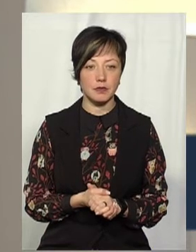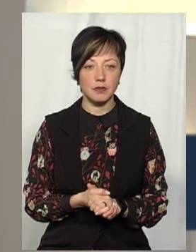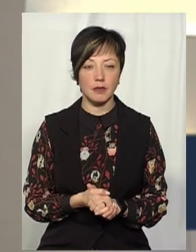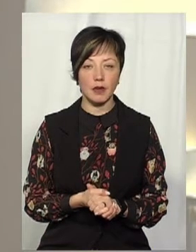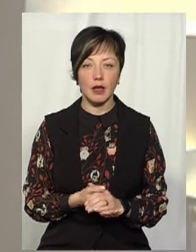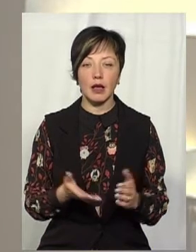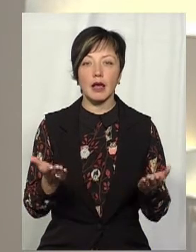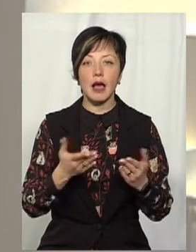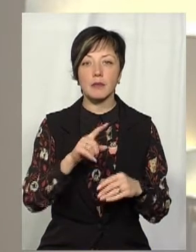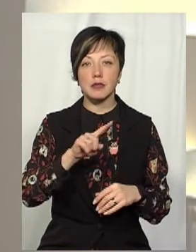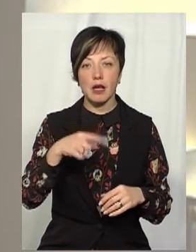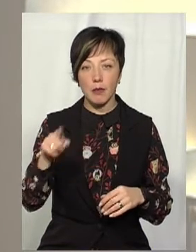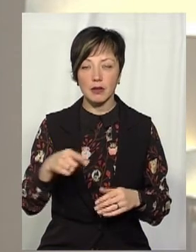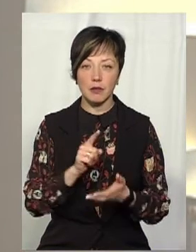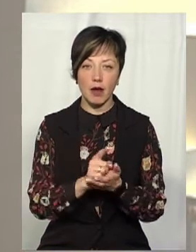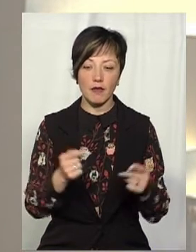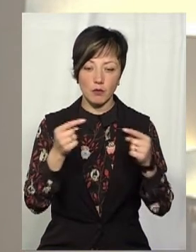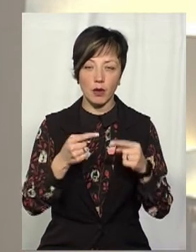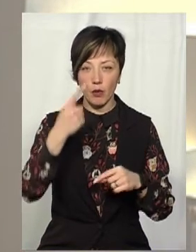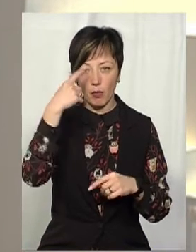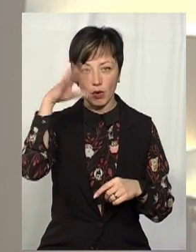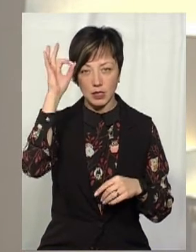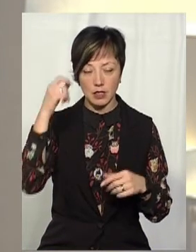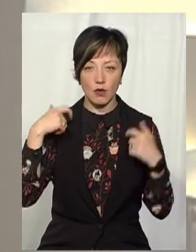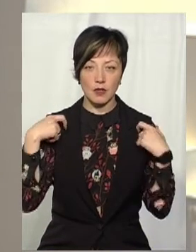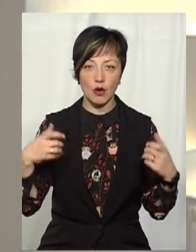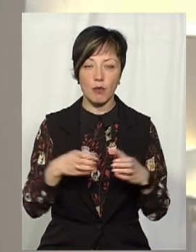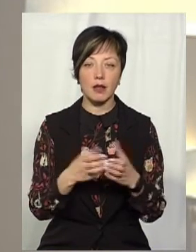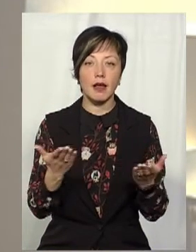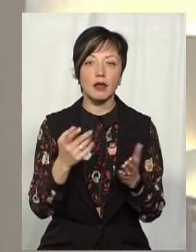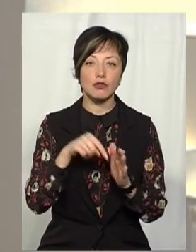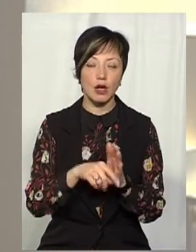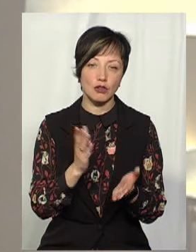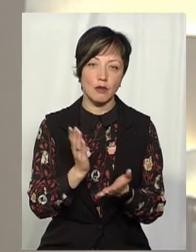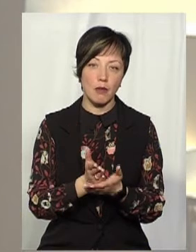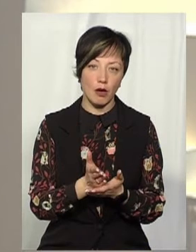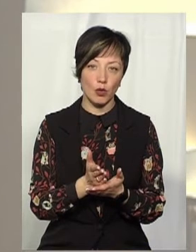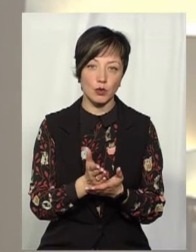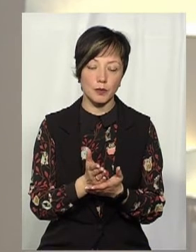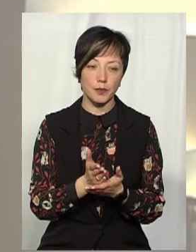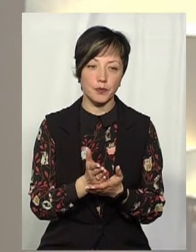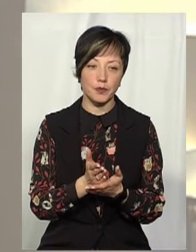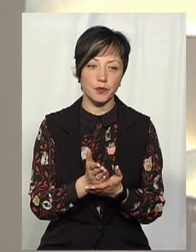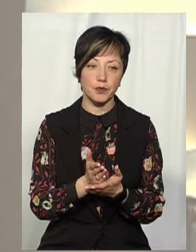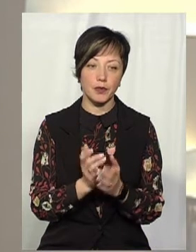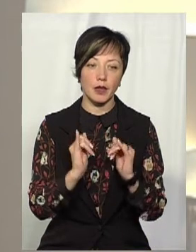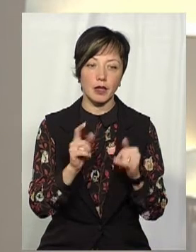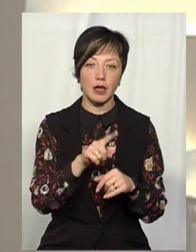яким запитам громад мають відповідати поліцейські офіцери громад? І яке значення мають для